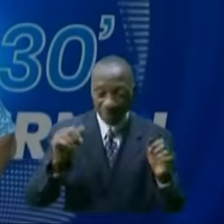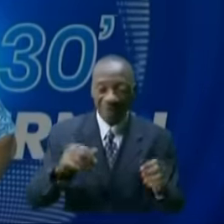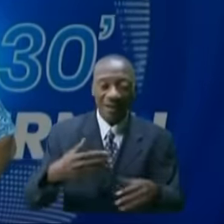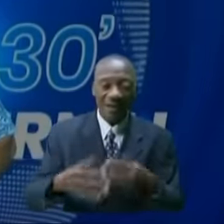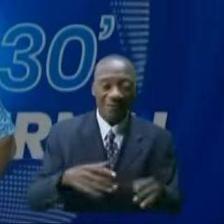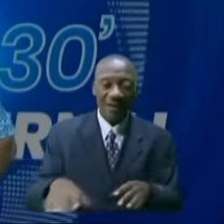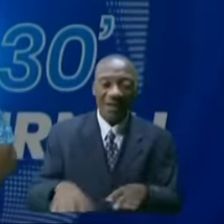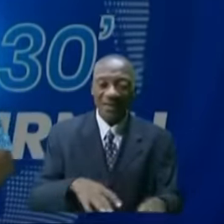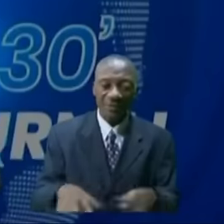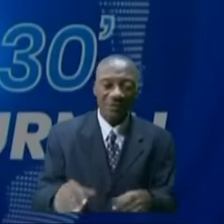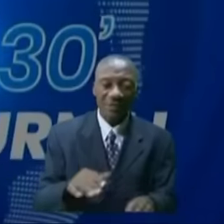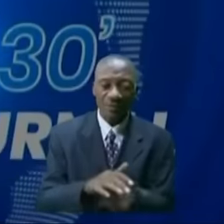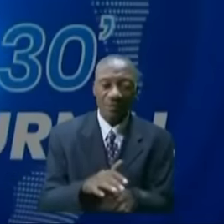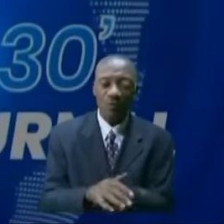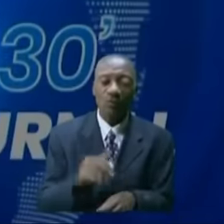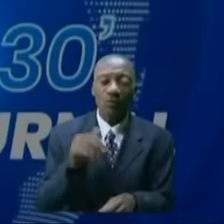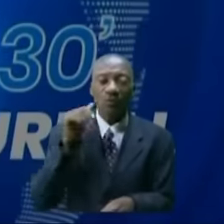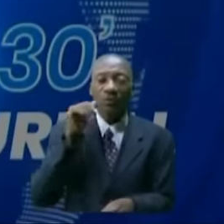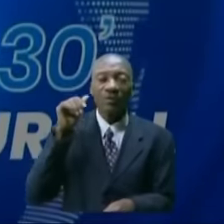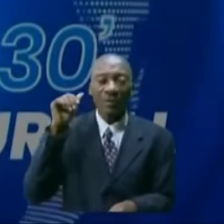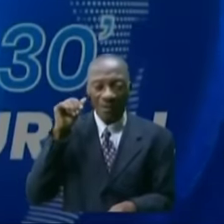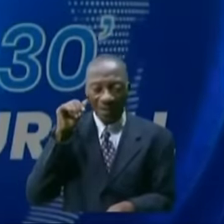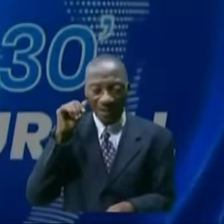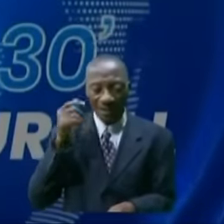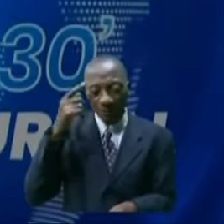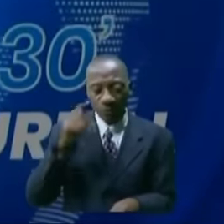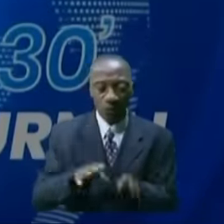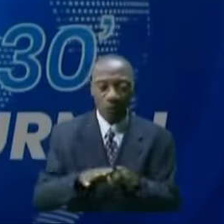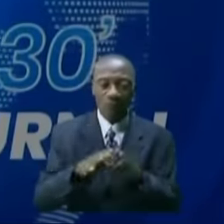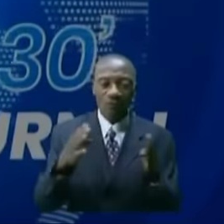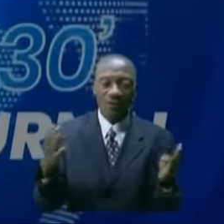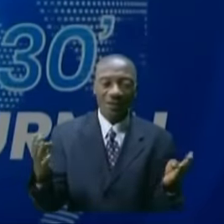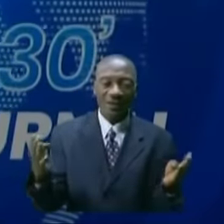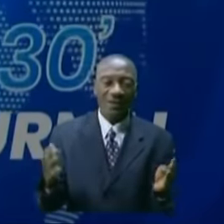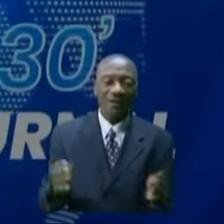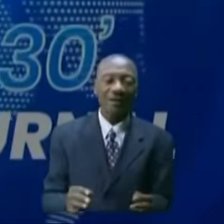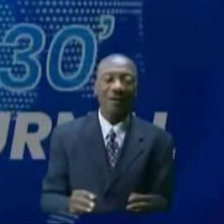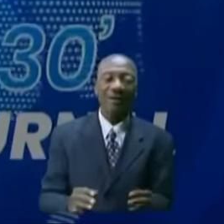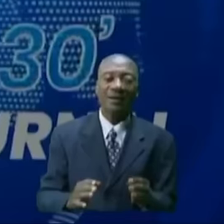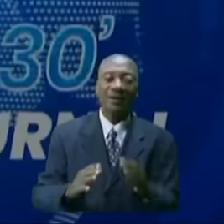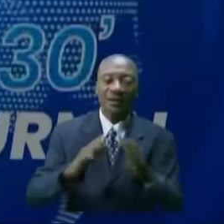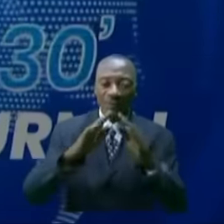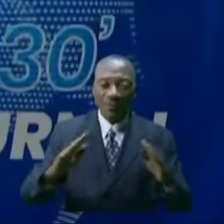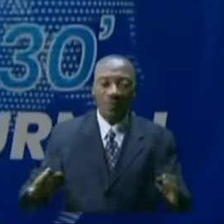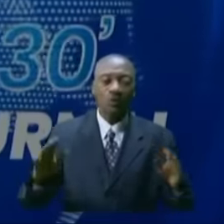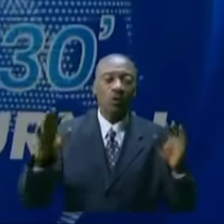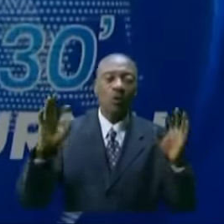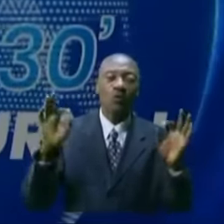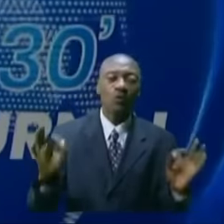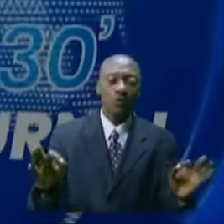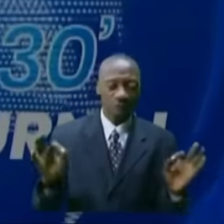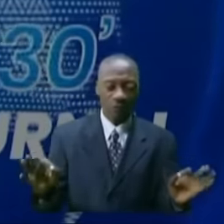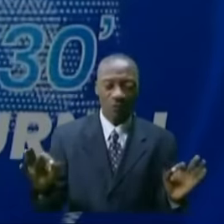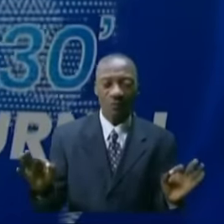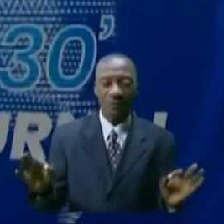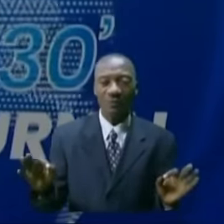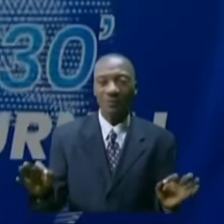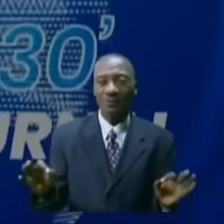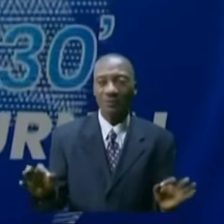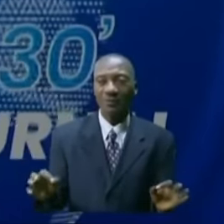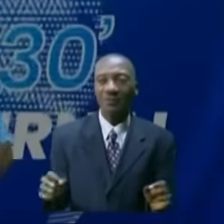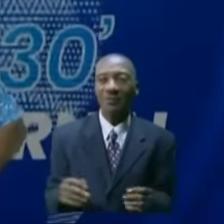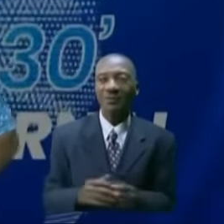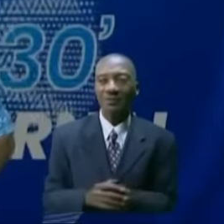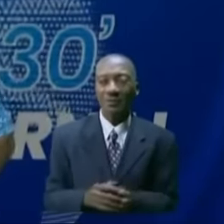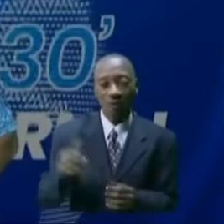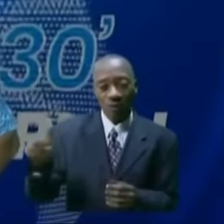sorti de terre après 18 mois de travaux. L'édifice a été inauguré par le chef de l'État, Félix-Antoine Tshisekedi Tshilombo, porteur de